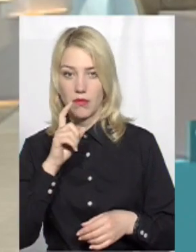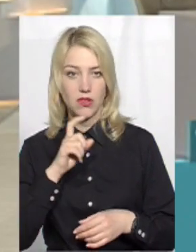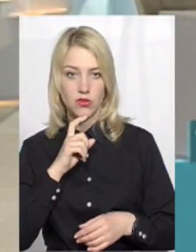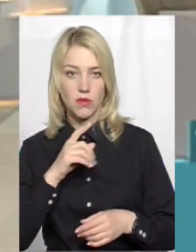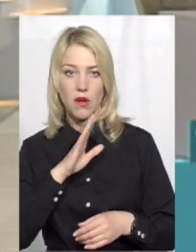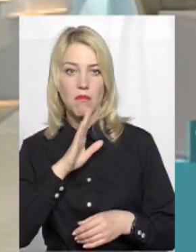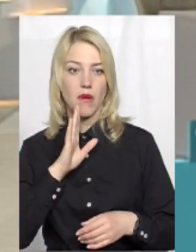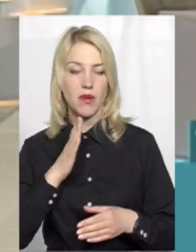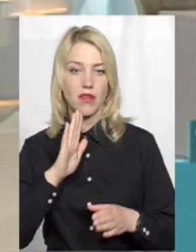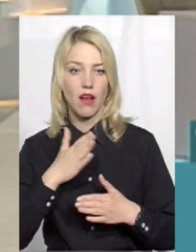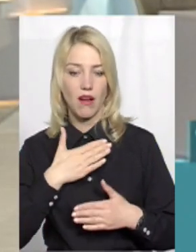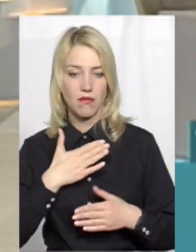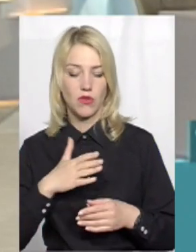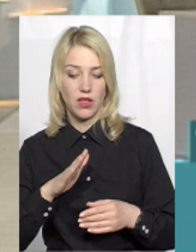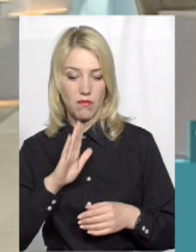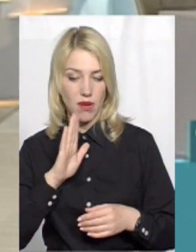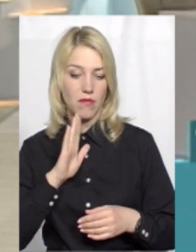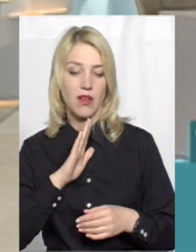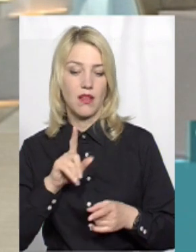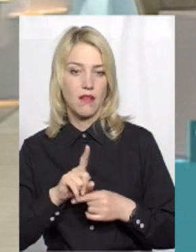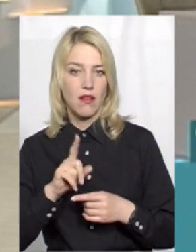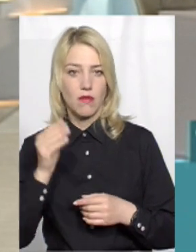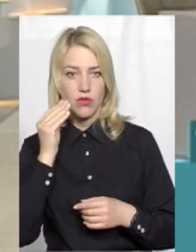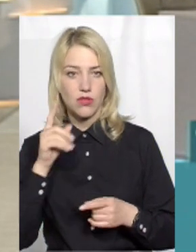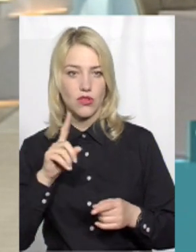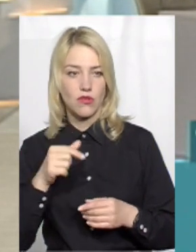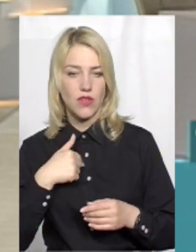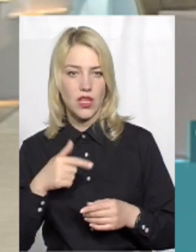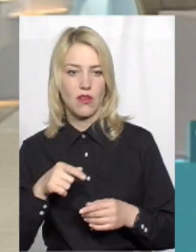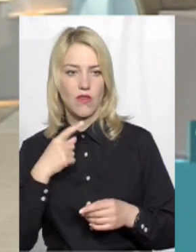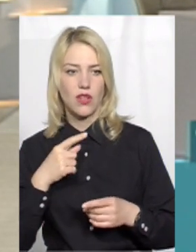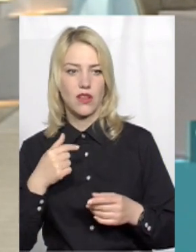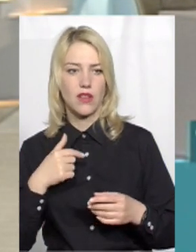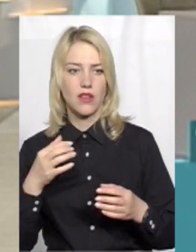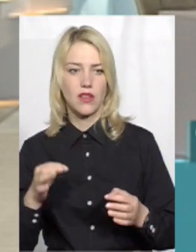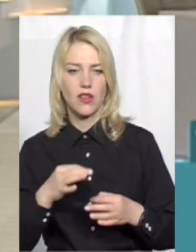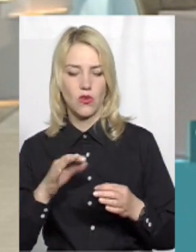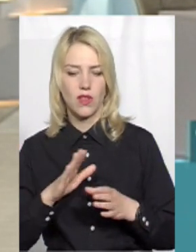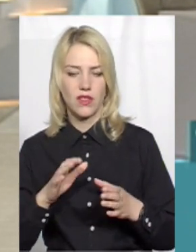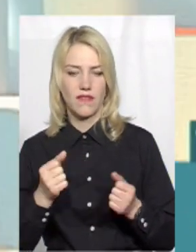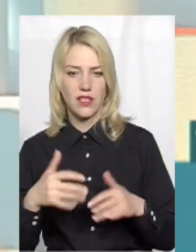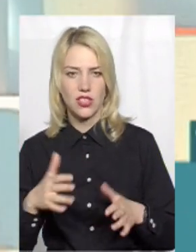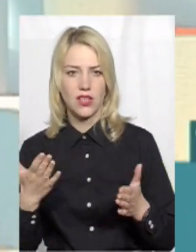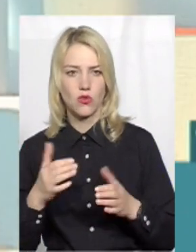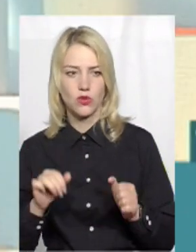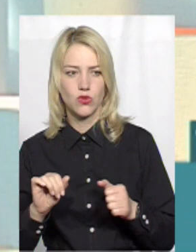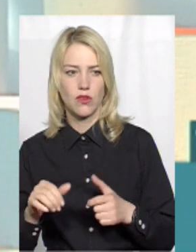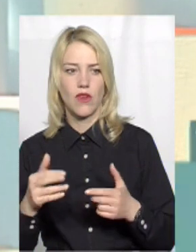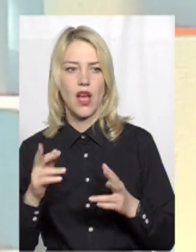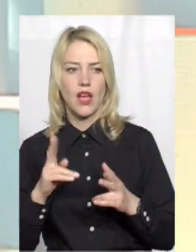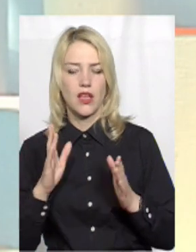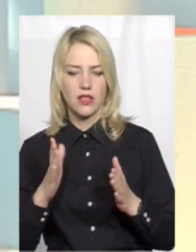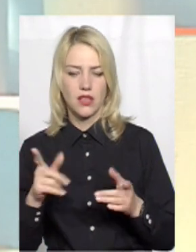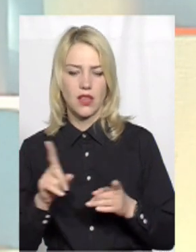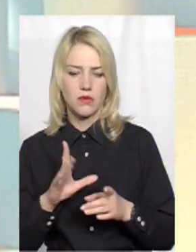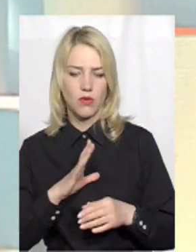мами така позиція, що вона завжди агітувала мене за те, щоб я ніколи не втрачала ніякої можливості. І як тільки десь був якийсь конкурс